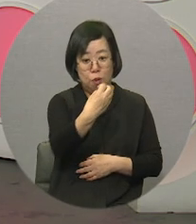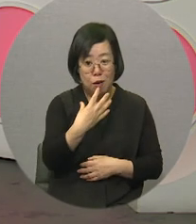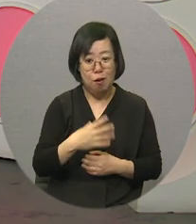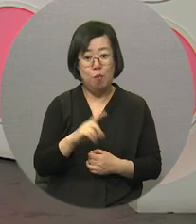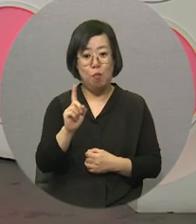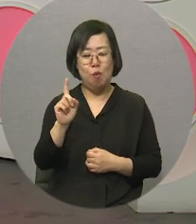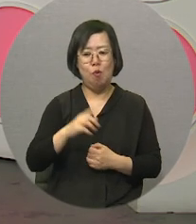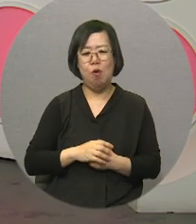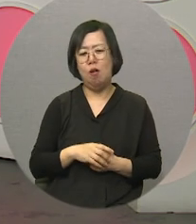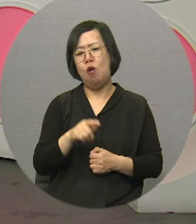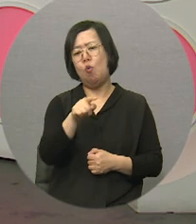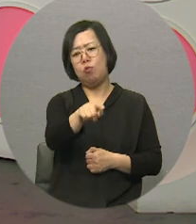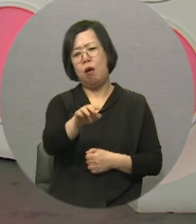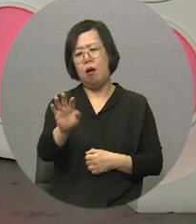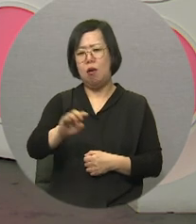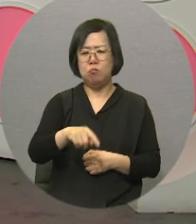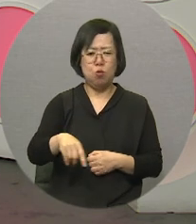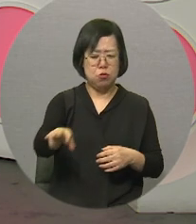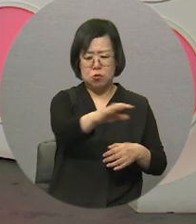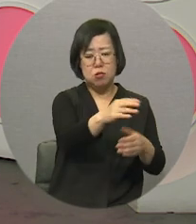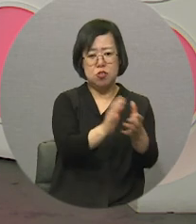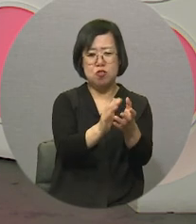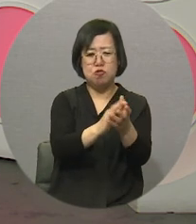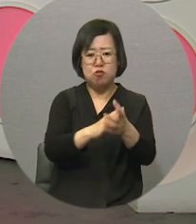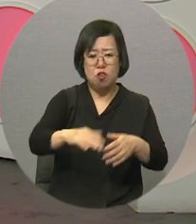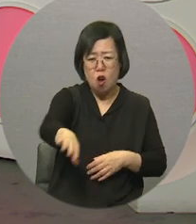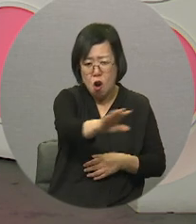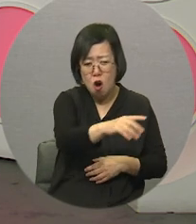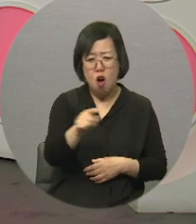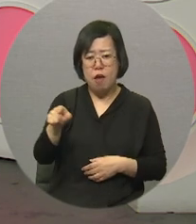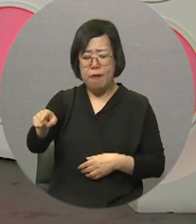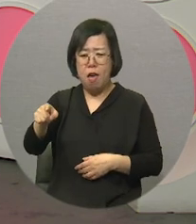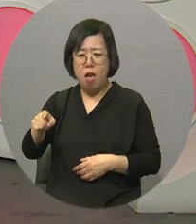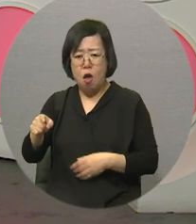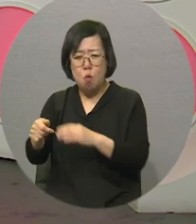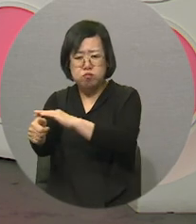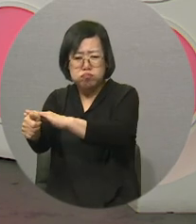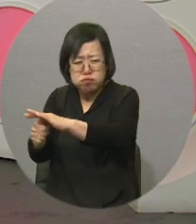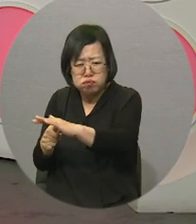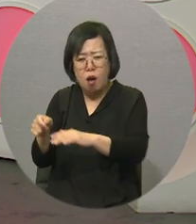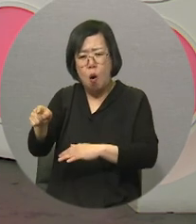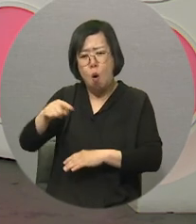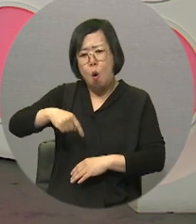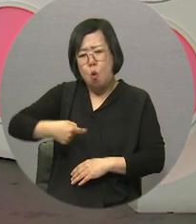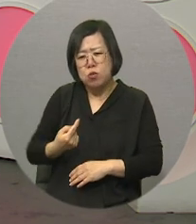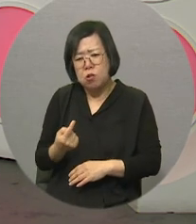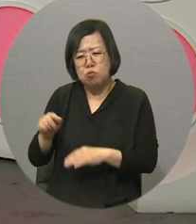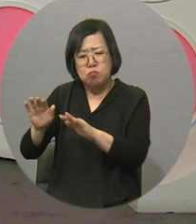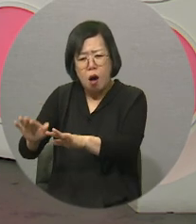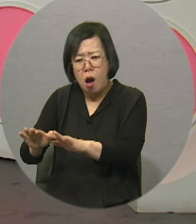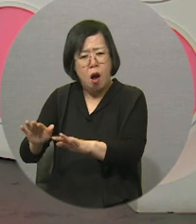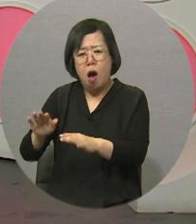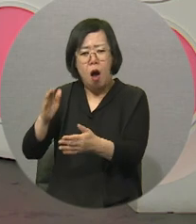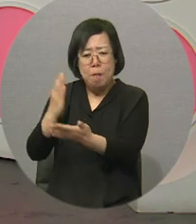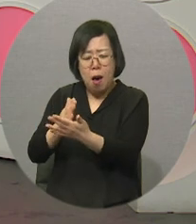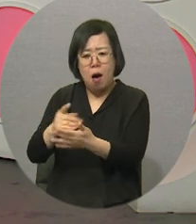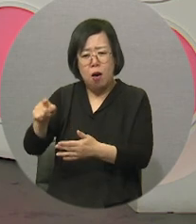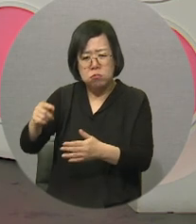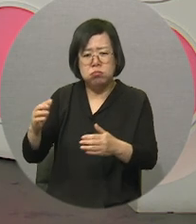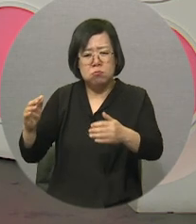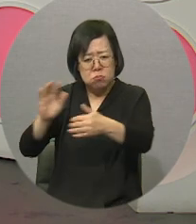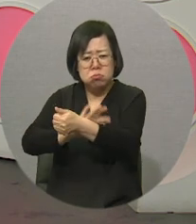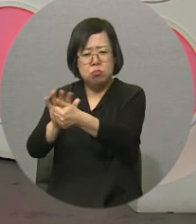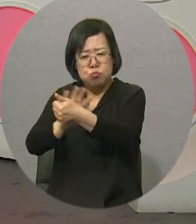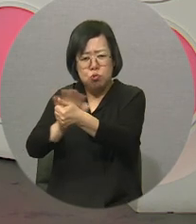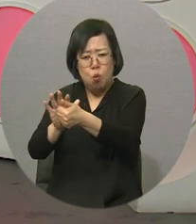너희 애 혼자 두지 마. 작은 게 혼자 웅크리고 있을 생각하니까 나는 너무 슬프다.